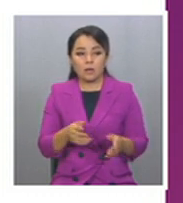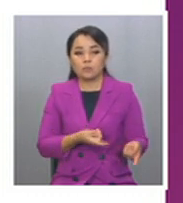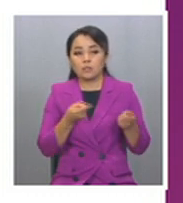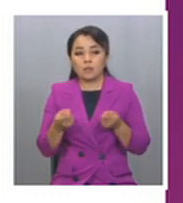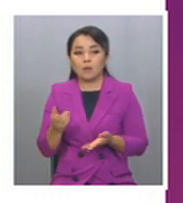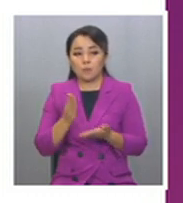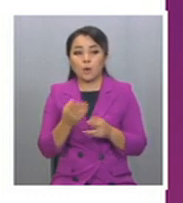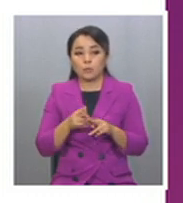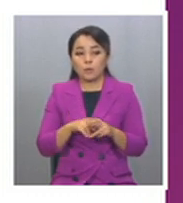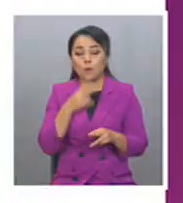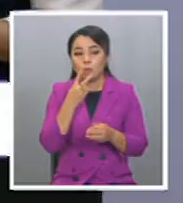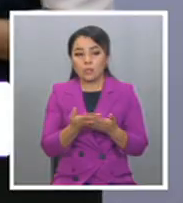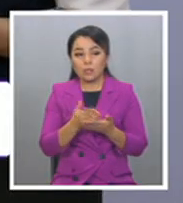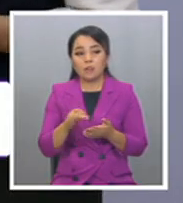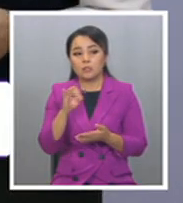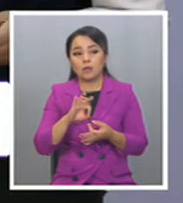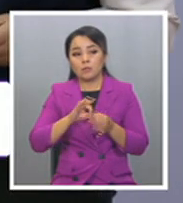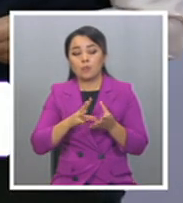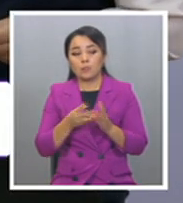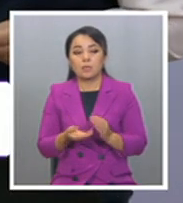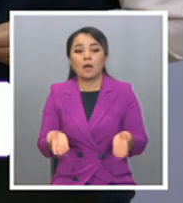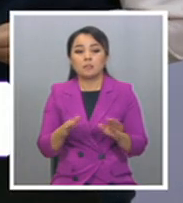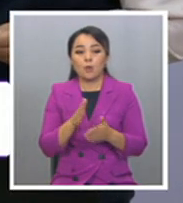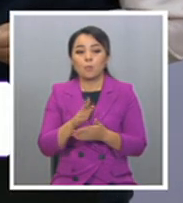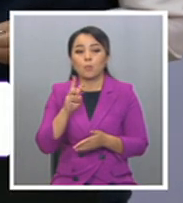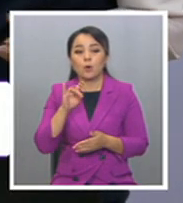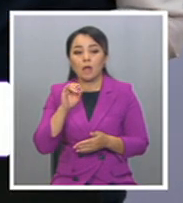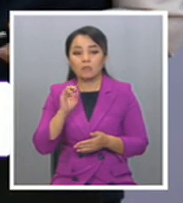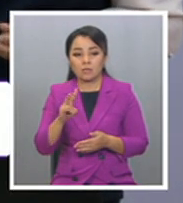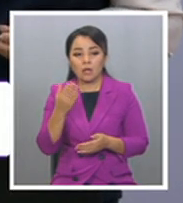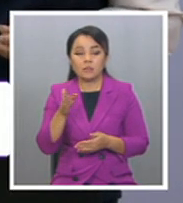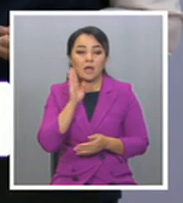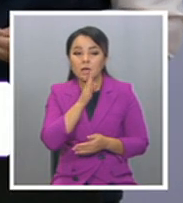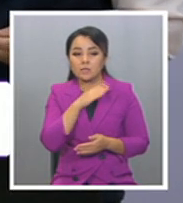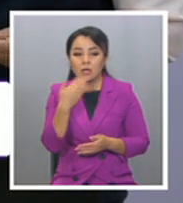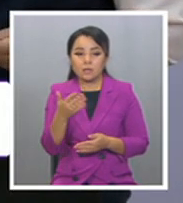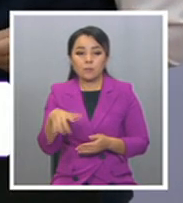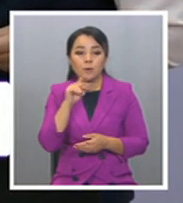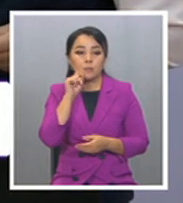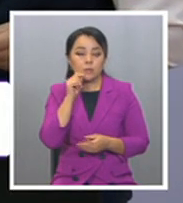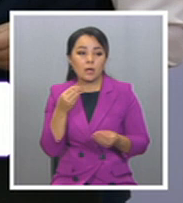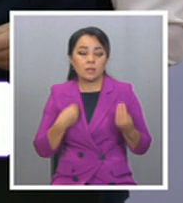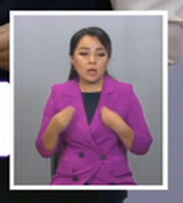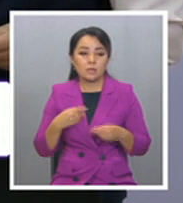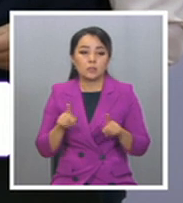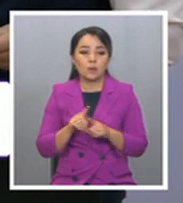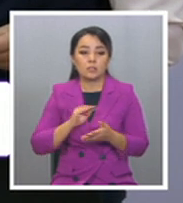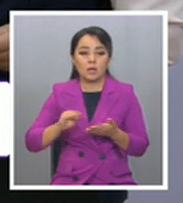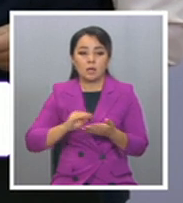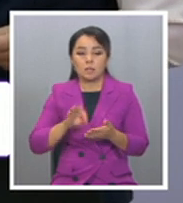кезде көрген білгендерін жазып қалдырған Муравин әйелдердің, ер адамдардың киім кешектері туралы жазады.